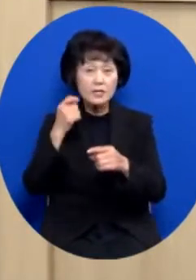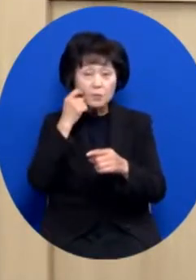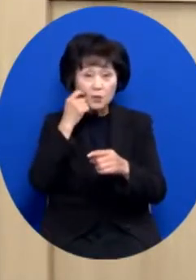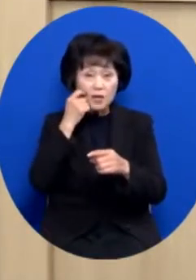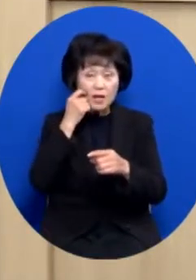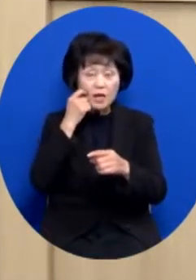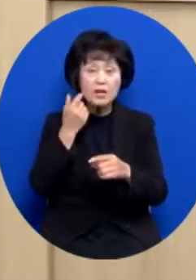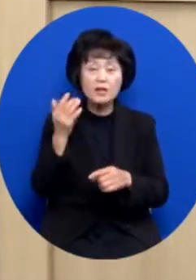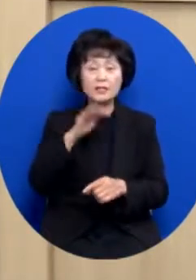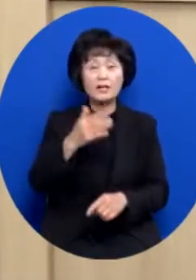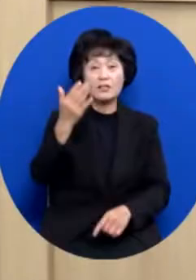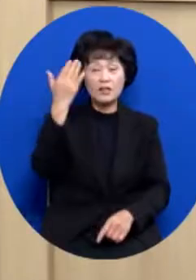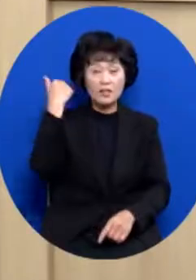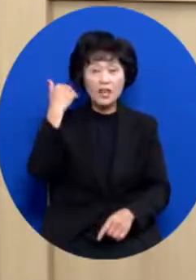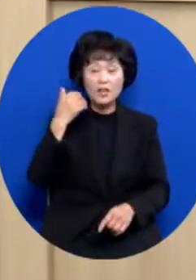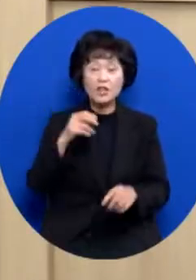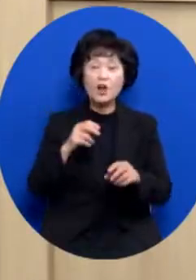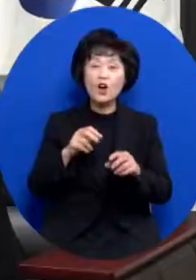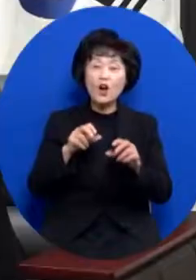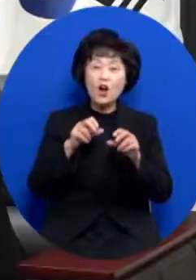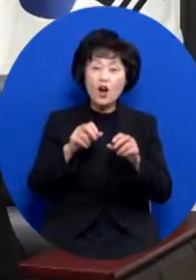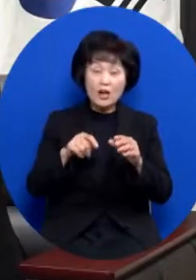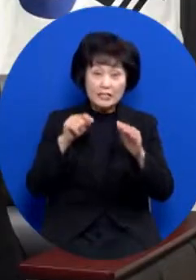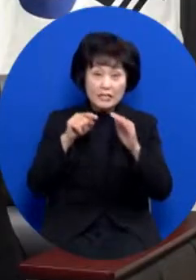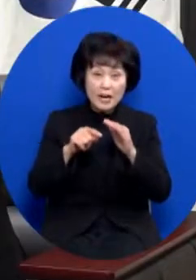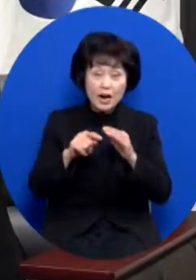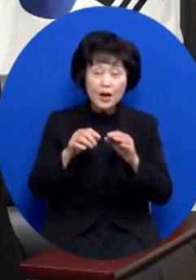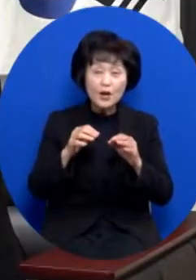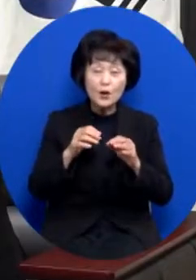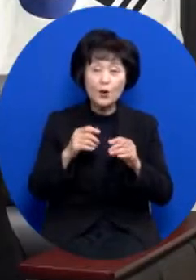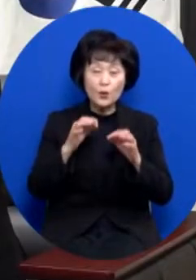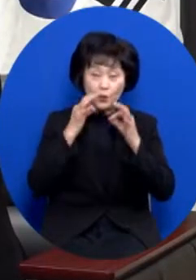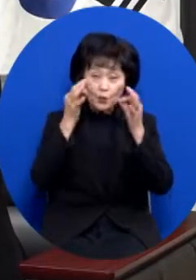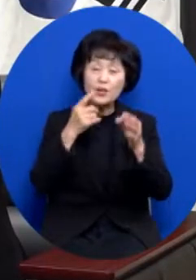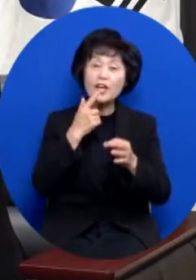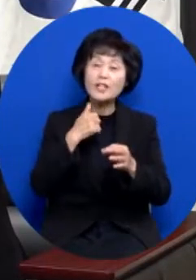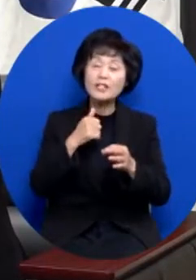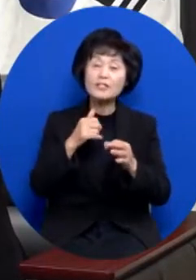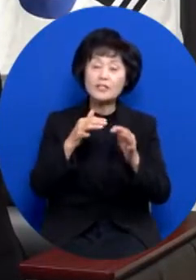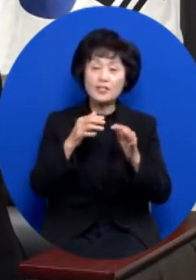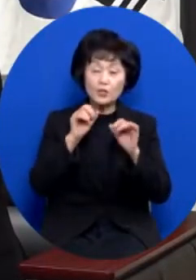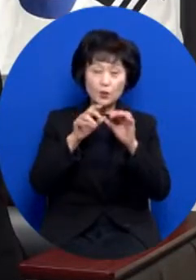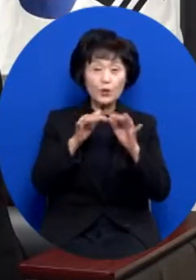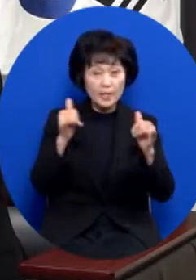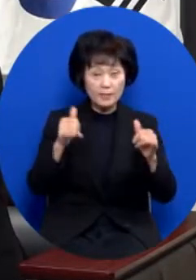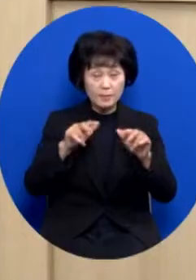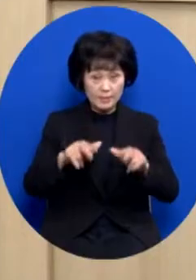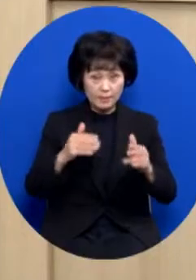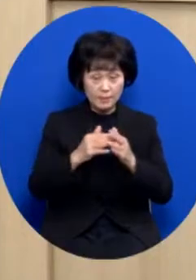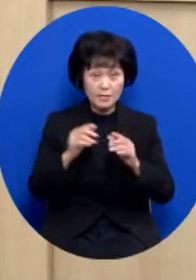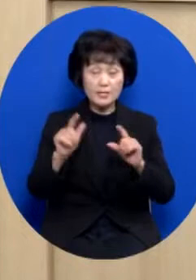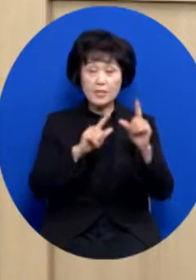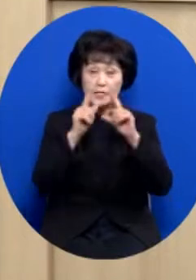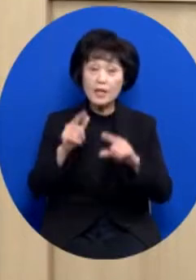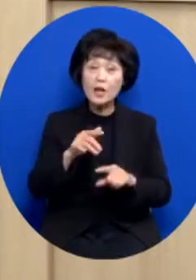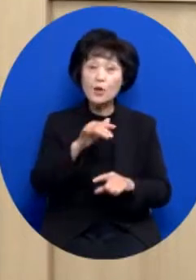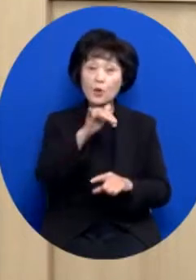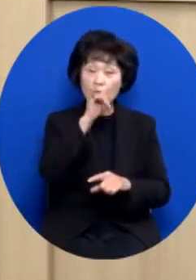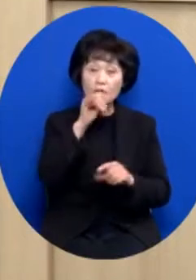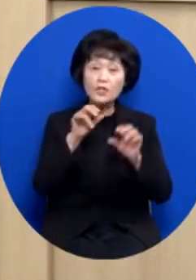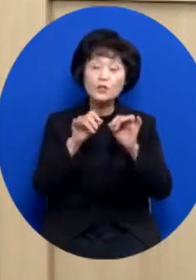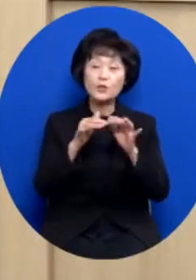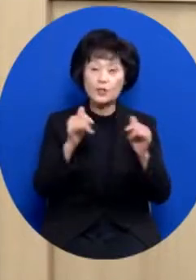전에도 시도하셨던 선교사님이 계시고 그때 살고 계시고 지금까지 살고 계신 선교사님도 계세요 근데 지금은 90년